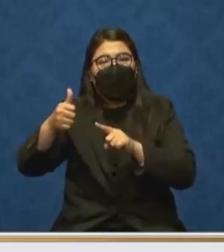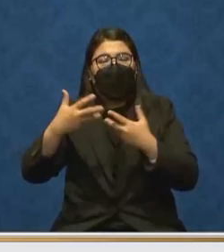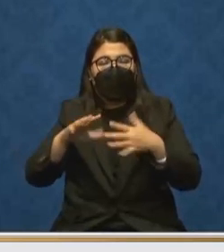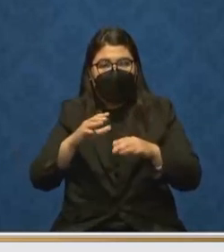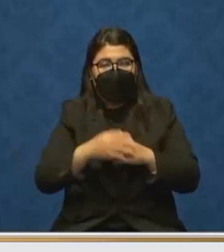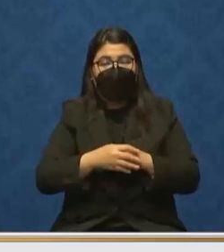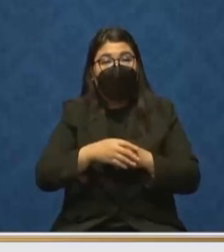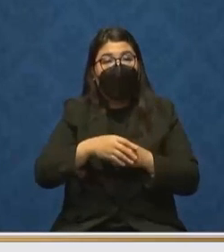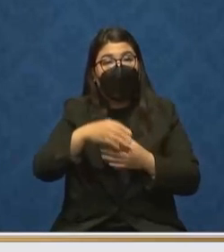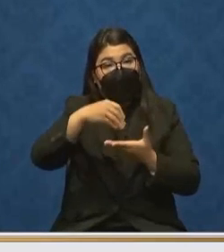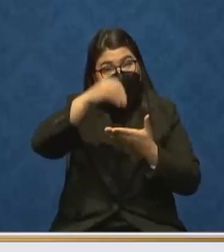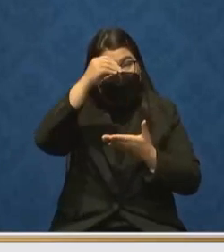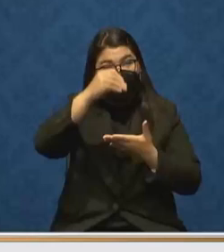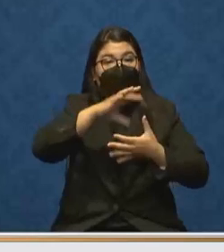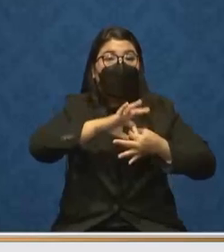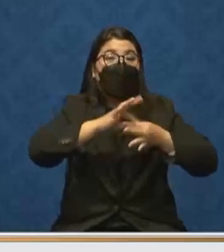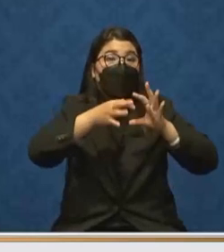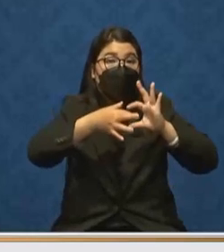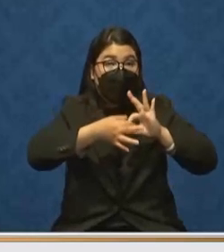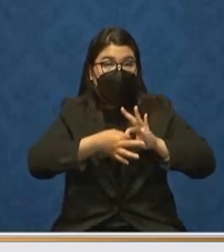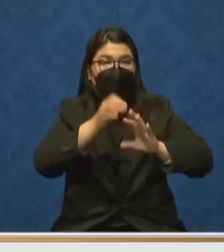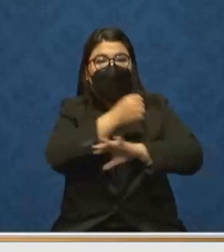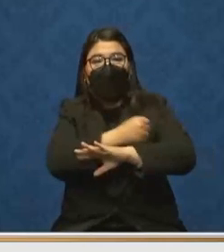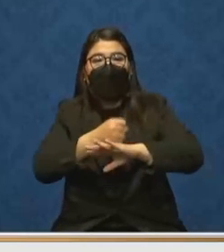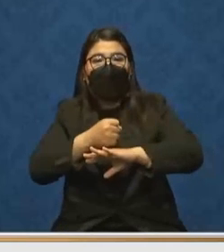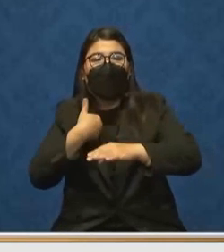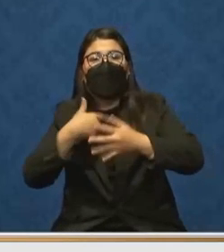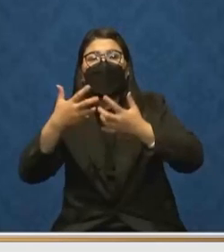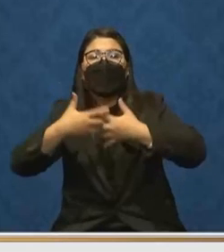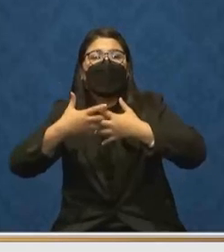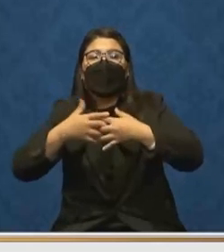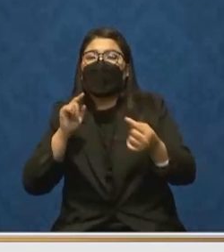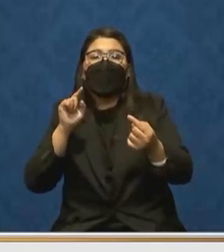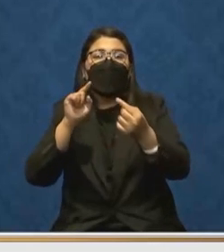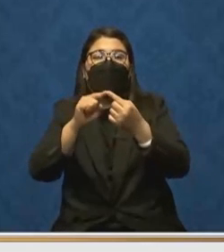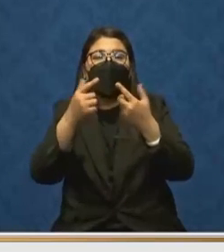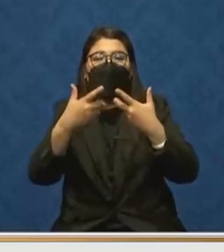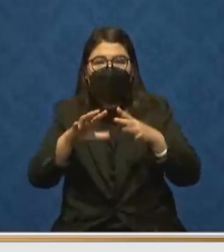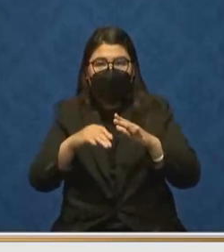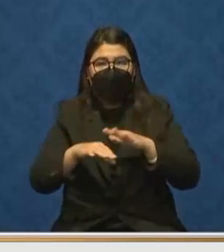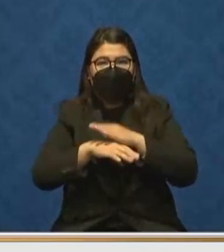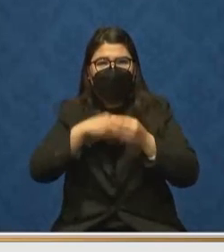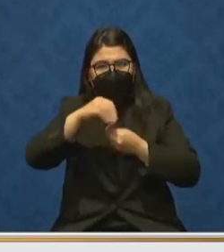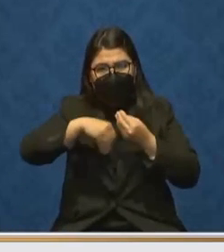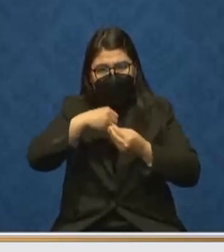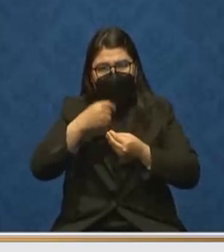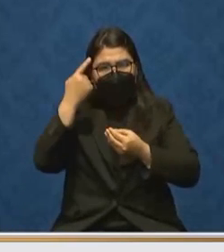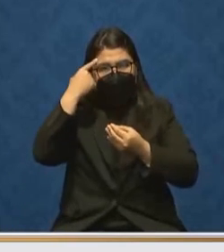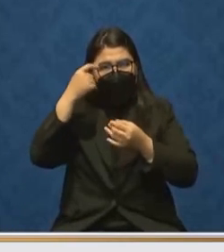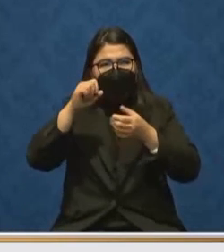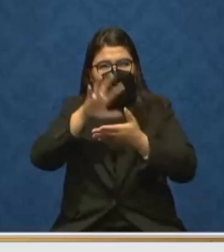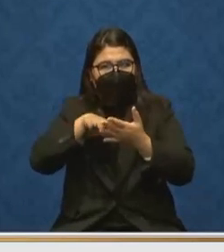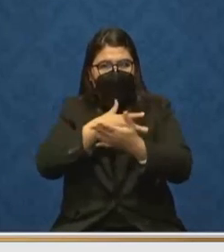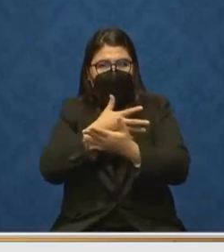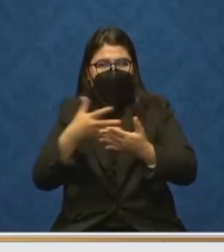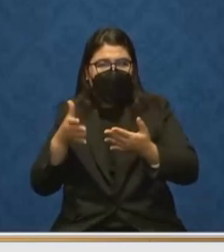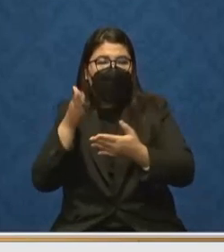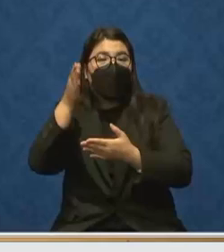การกีฬาและพัฒนาทักษะแรงงานรองรับอุตสาหกรรมเป้าหมายและวางรากฐานเศรษฐกิจในอนาคตจำแนกตามแผนงาน